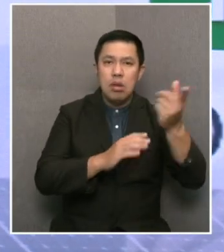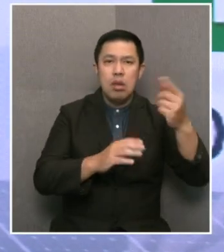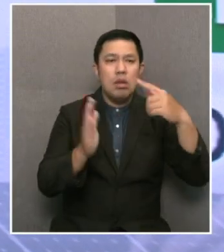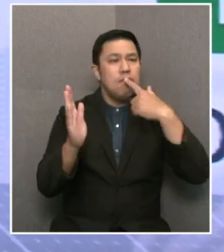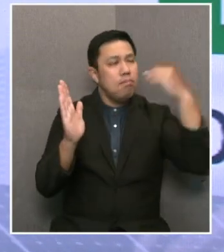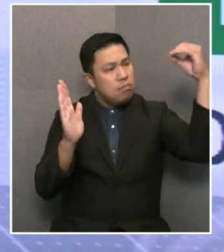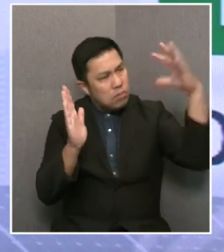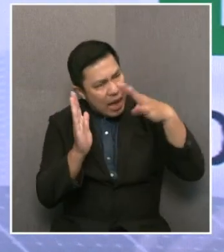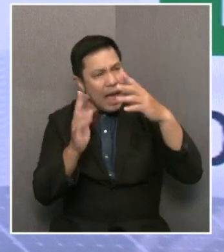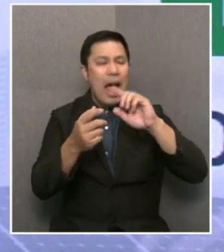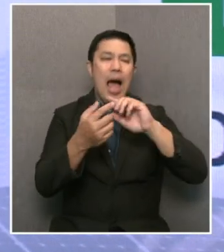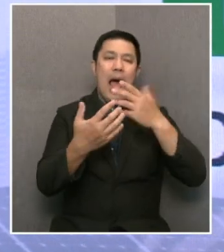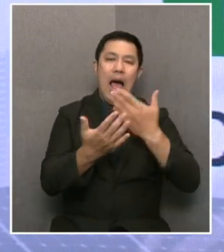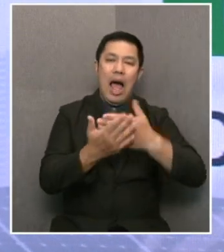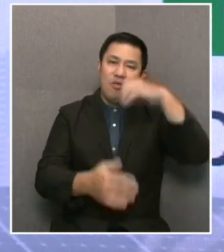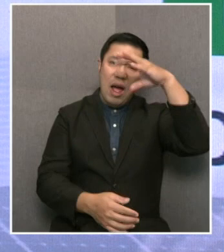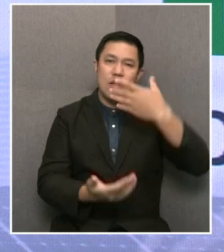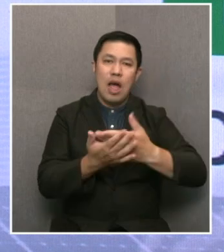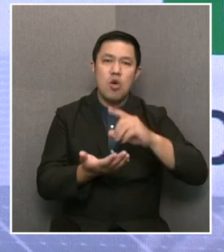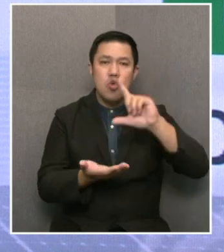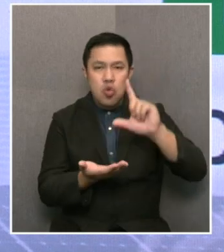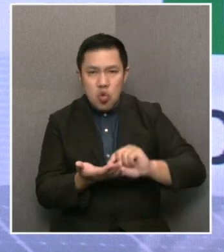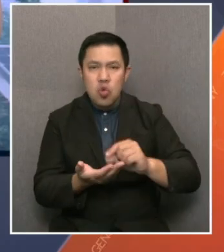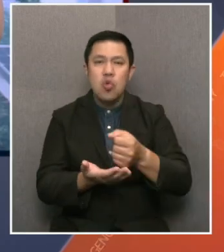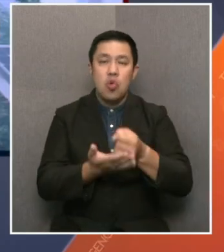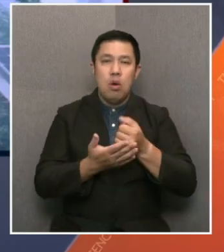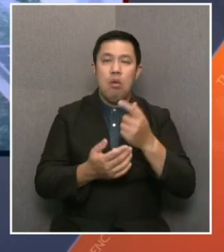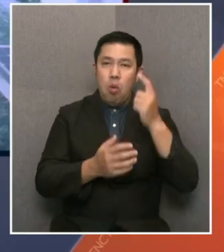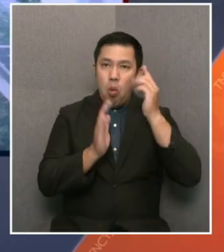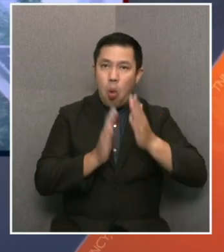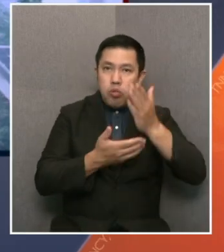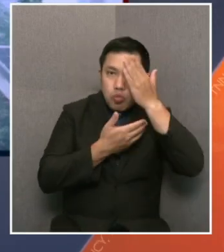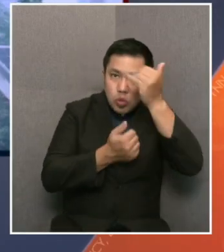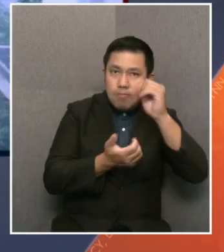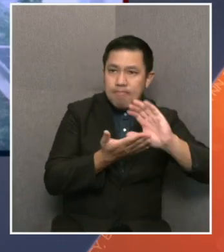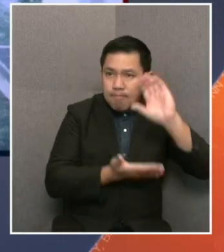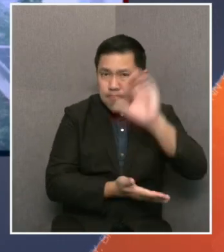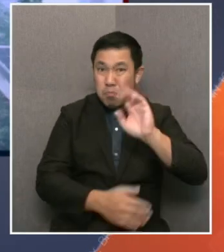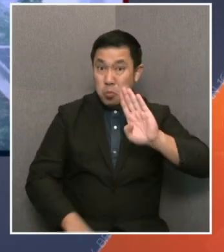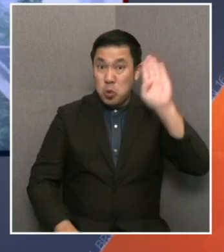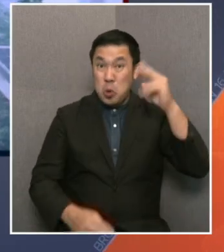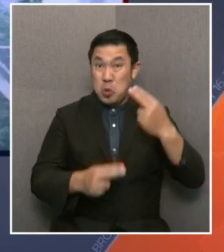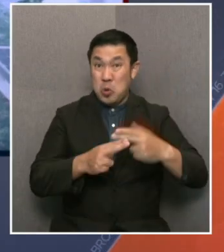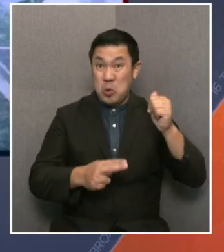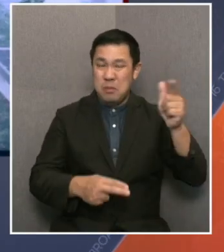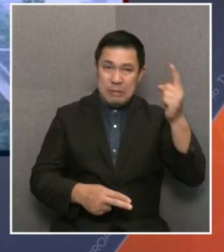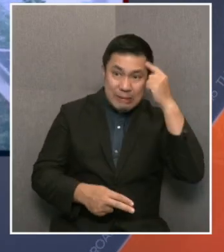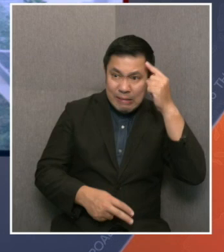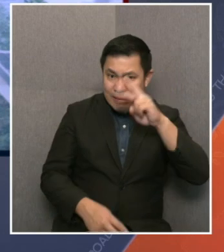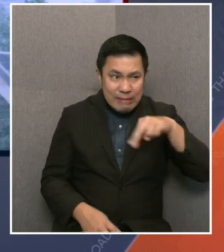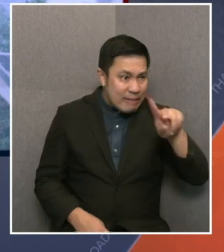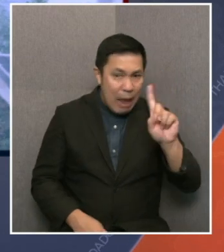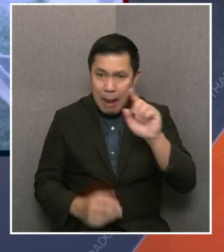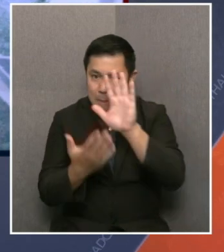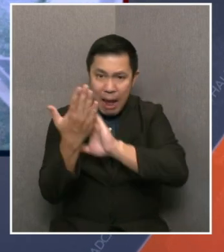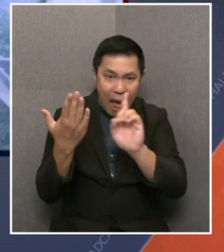ทดแทนได้ราคาไฟฟ้าที่เป็นธรรมก็เป็นการดึงดูดนักลงทุนค่ะเพราะว่าบริษัทใหญ่ๆตอนนี้เนี่ยเขามองหาประเทศ